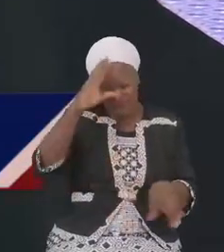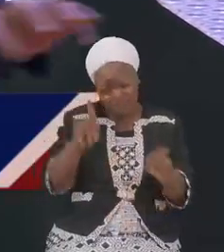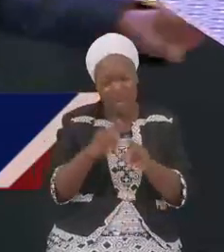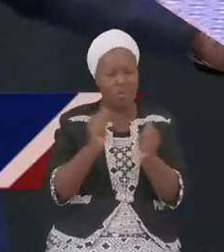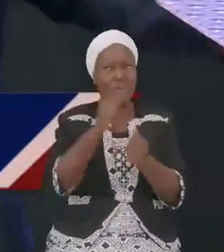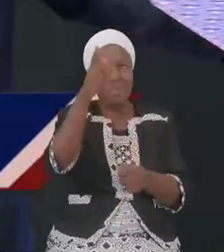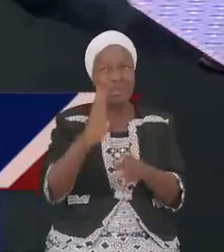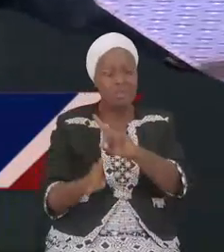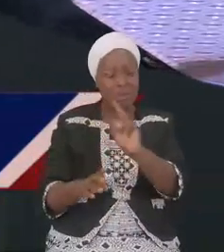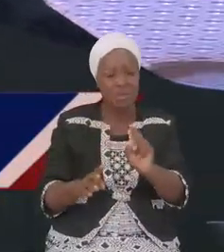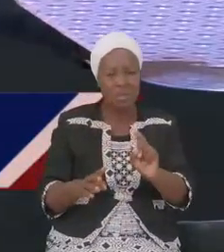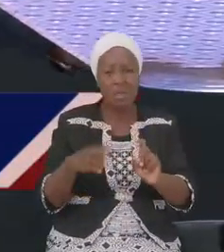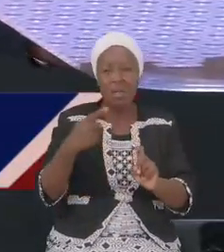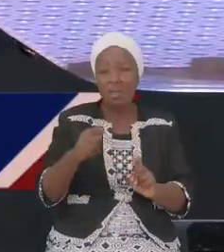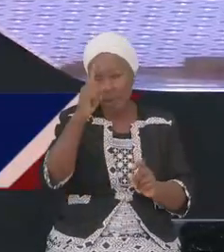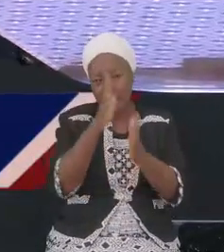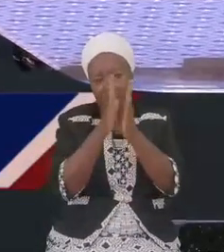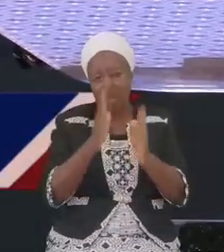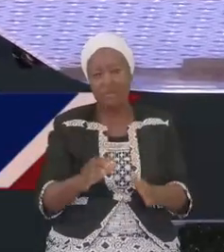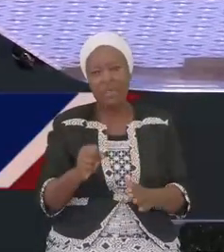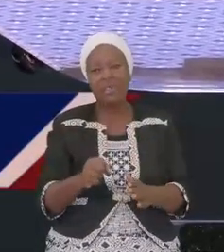avec le Seigneur,